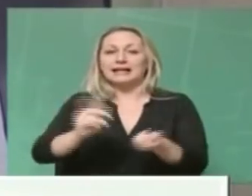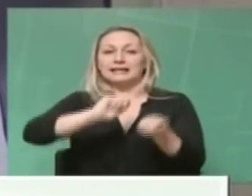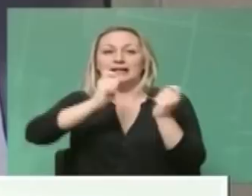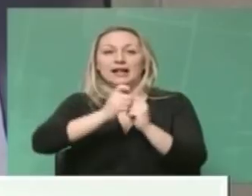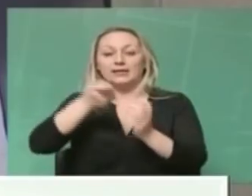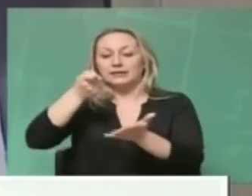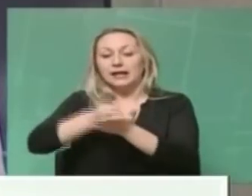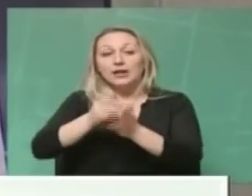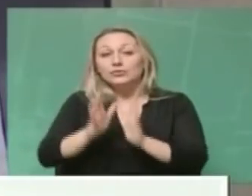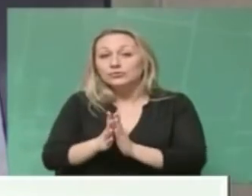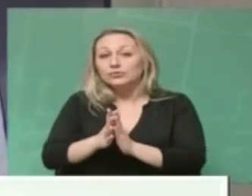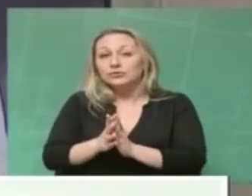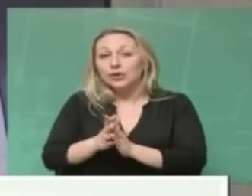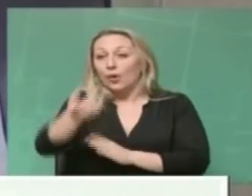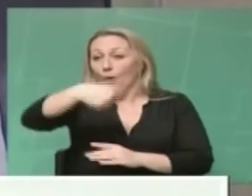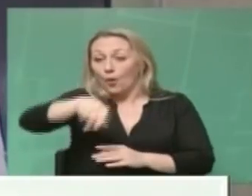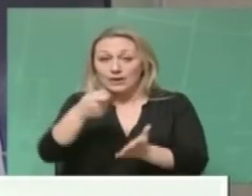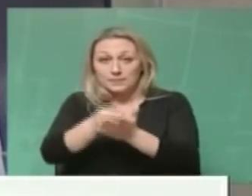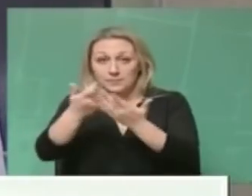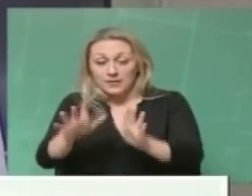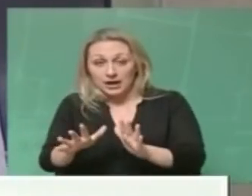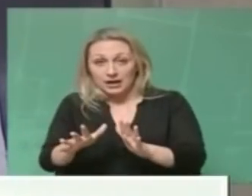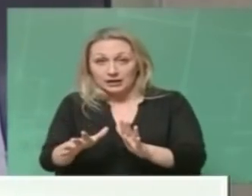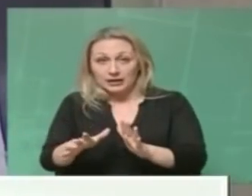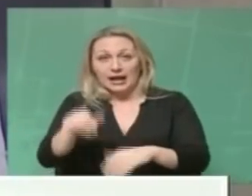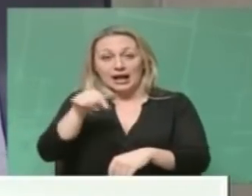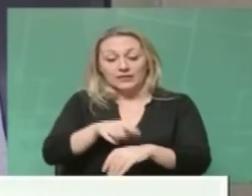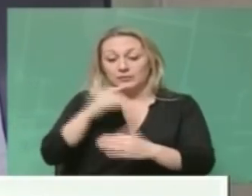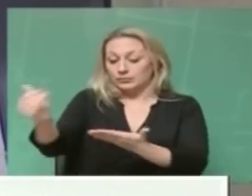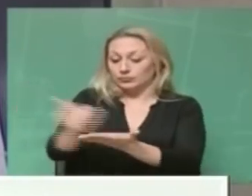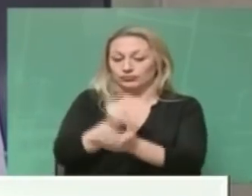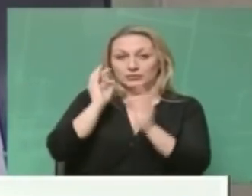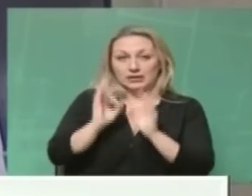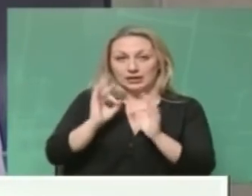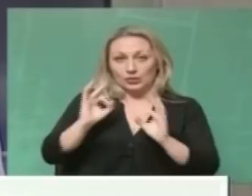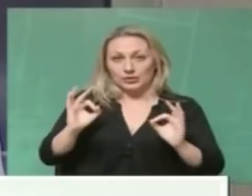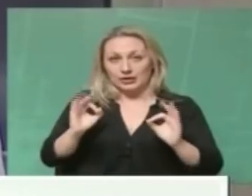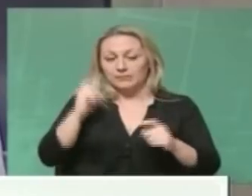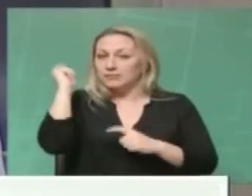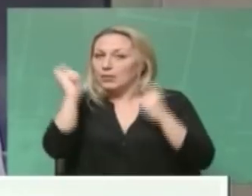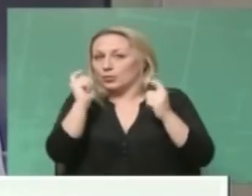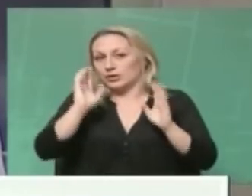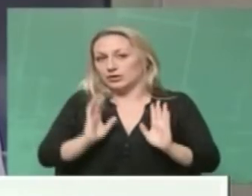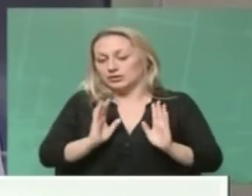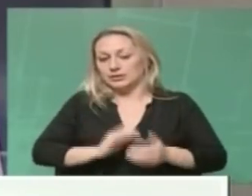τέλος? Το δίνουν όλοι? Το εισπράττουμε όσο οφείλαμε? Ερωτήματα.